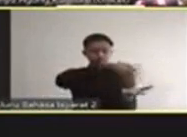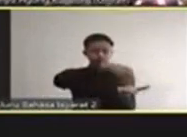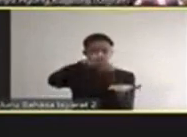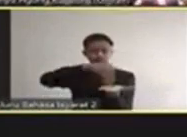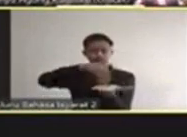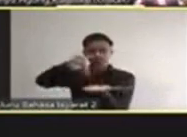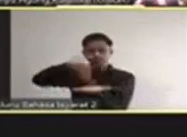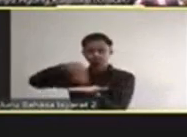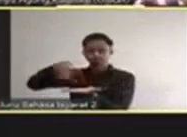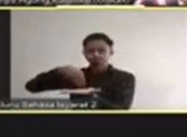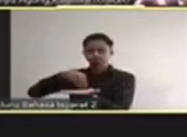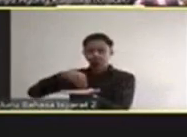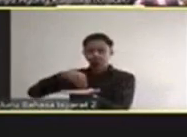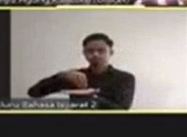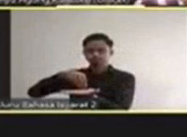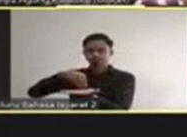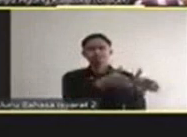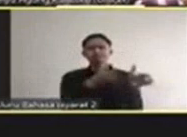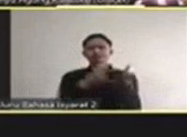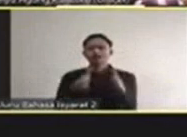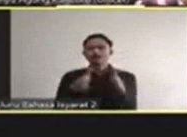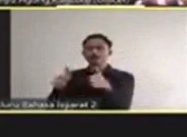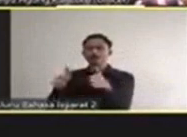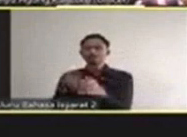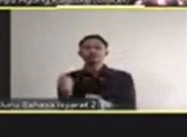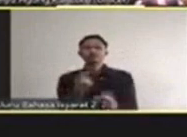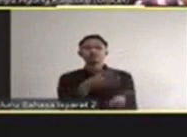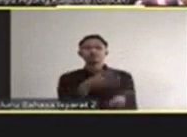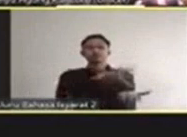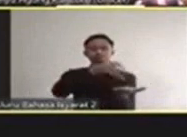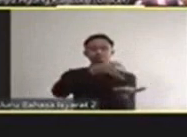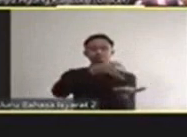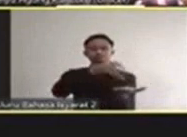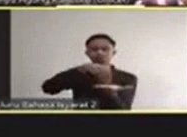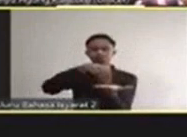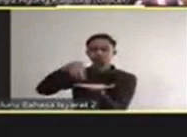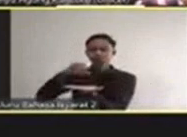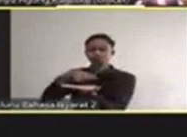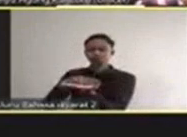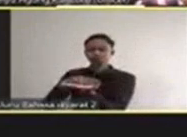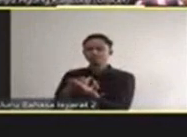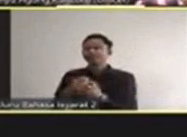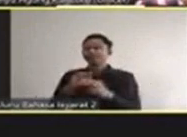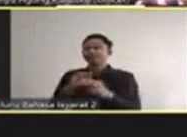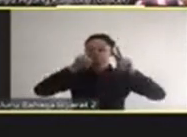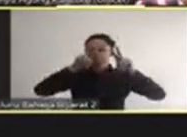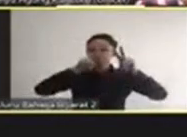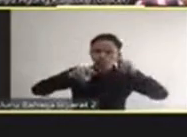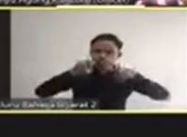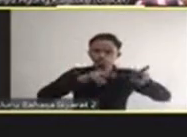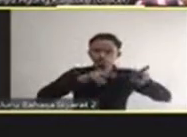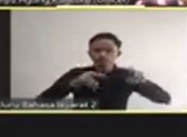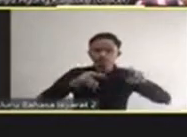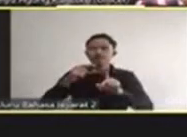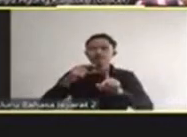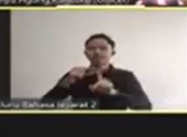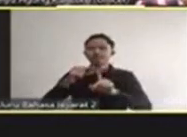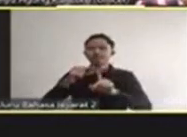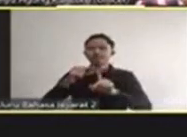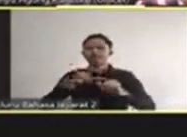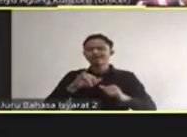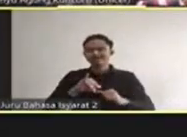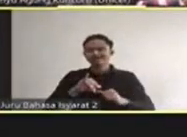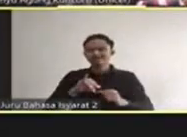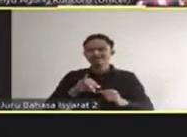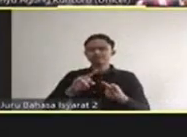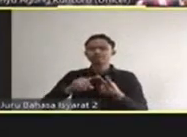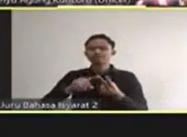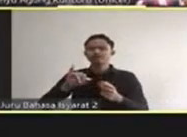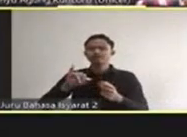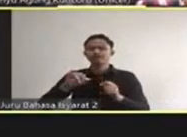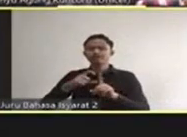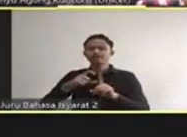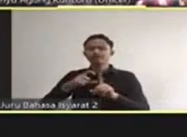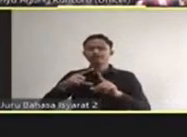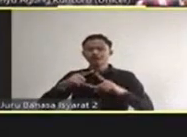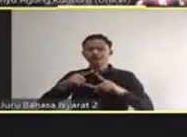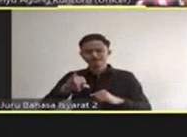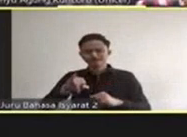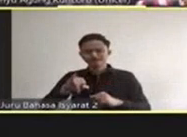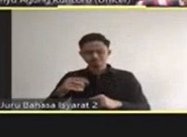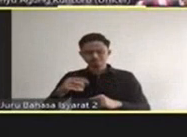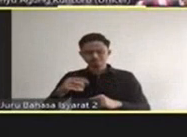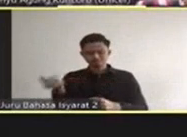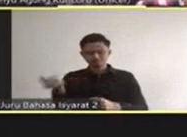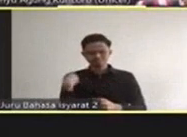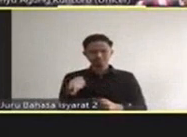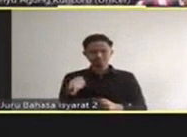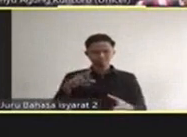sektor, baik dari hasil survei KPAI atau dari IDAI, itu juga kami consider dan kita coba sama-sama